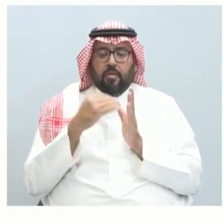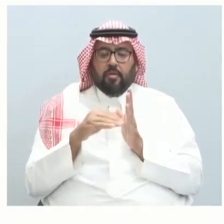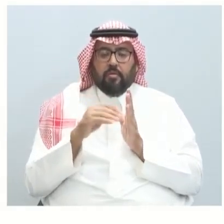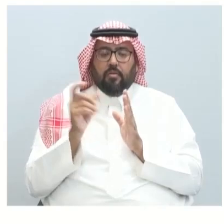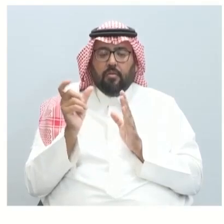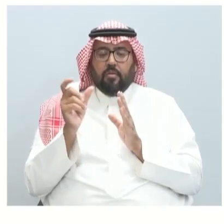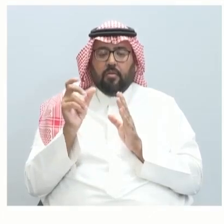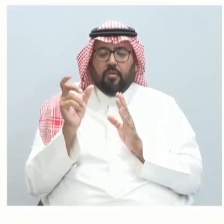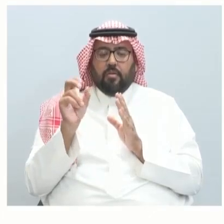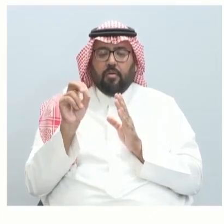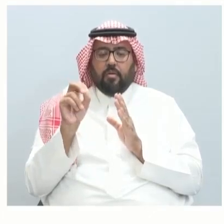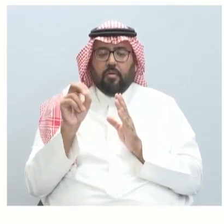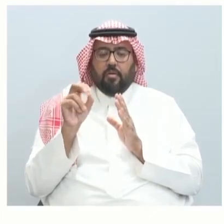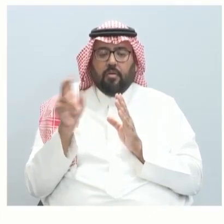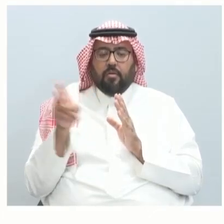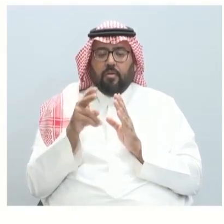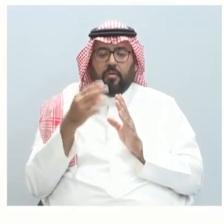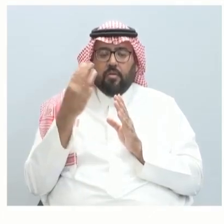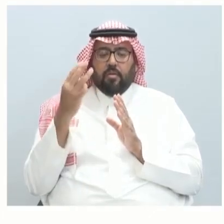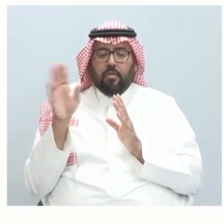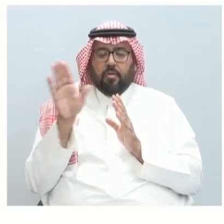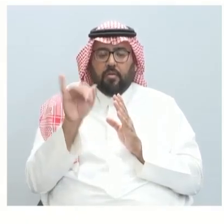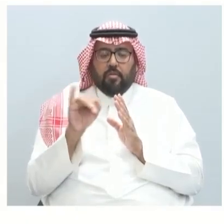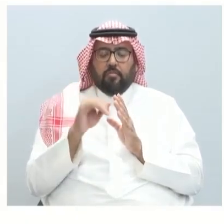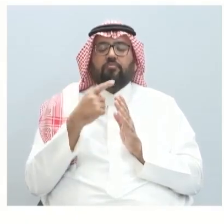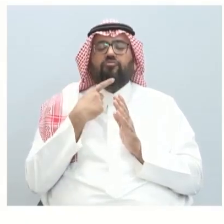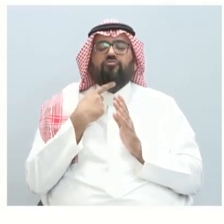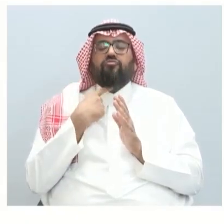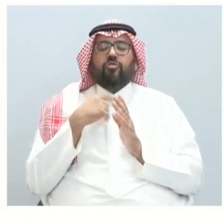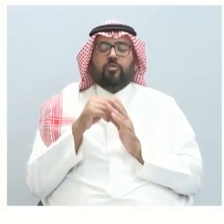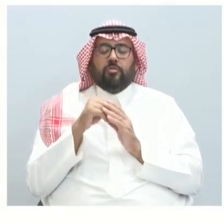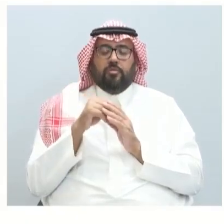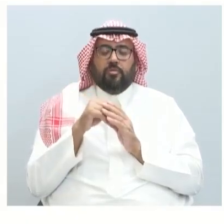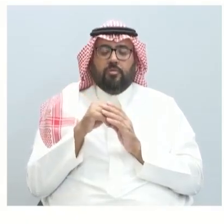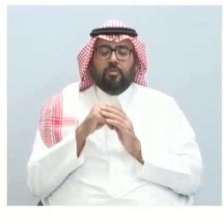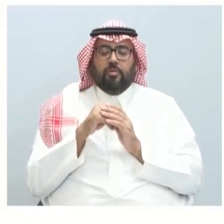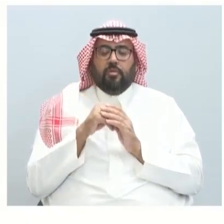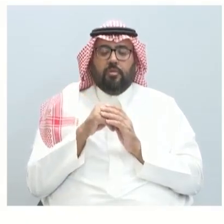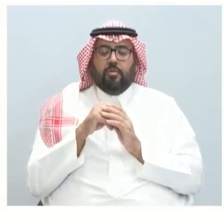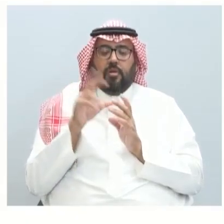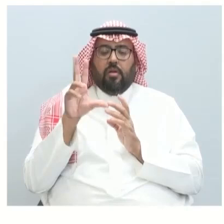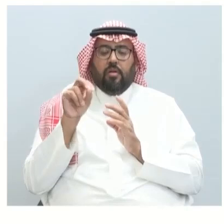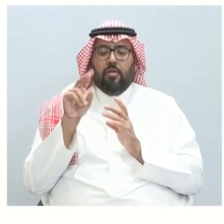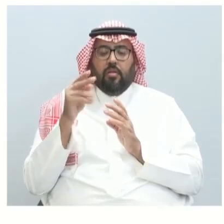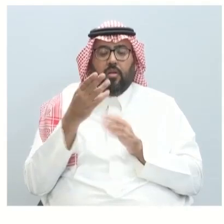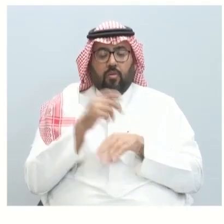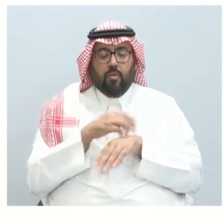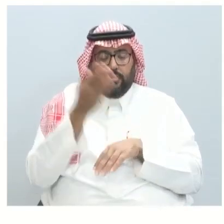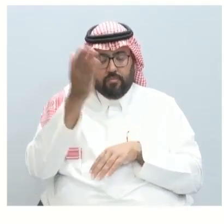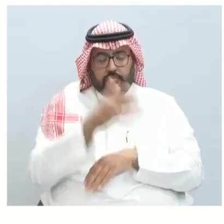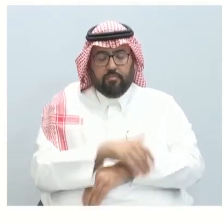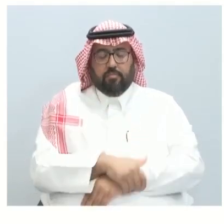وهنا في باء نصف القطر ثلاثه سم نريد ماذا مبدعين نريد القطر وتفضلوا يا